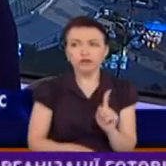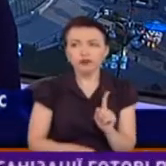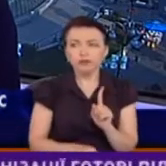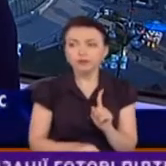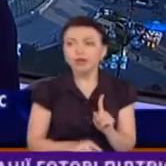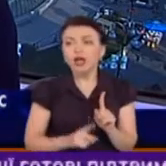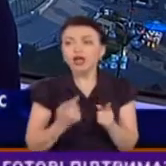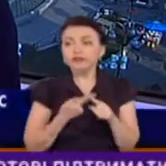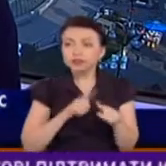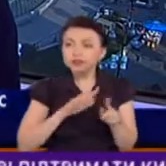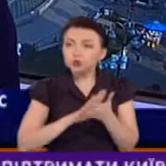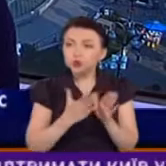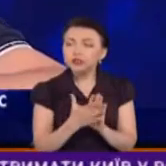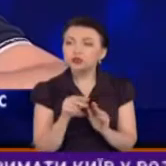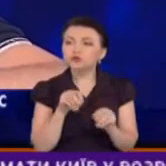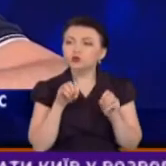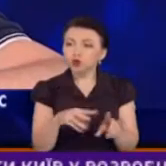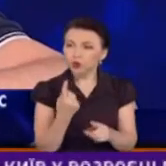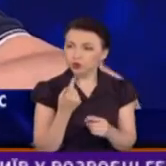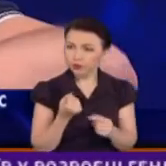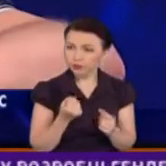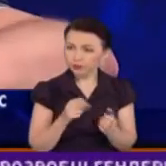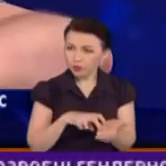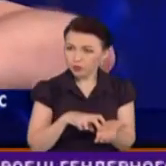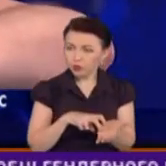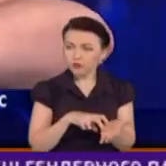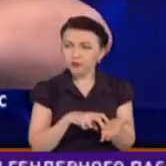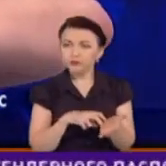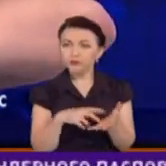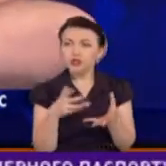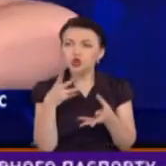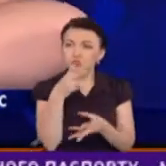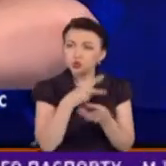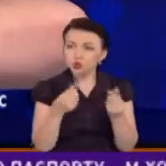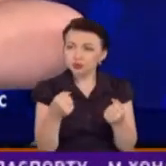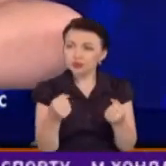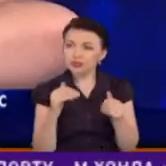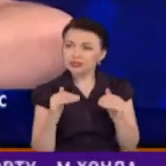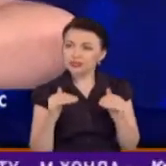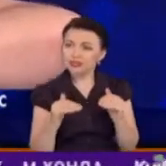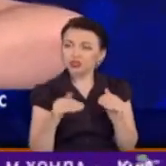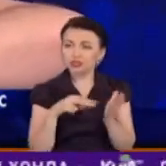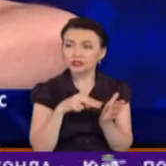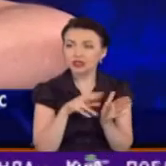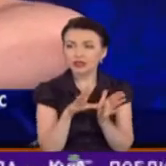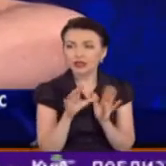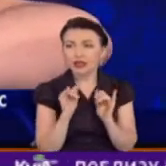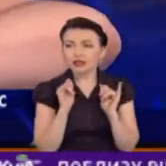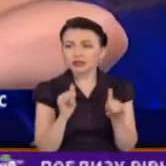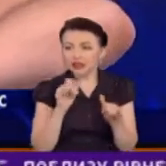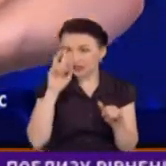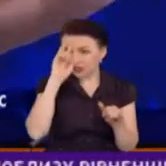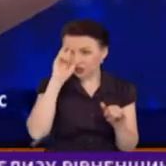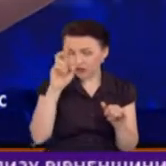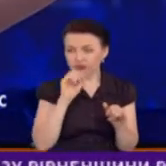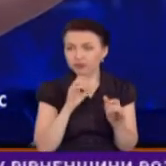цій ситуації, в чому основне побоювання? Поки що штучно тримається оця занижена ціна на електроенергію для державного